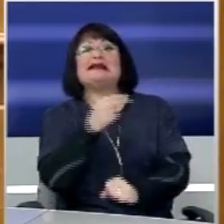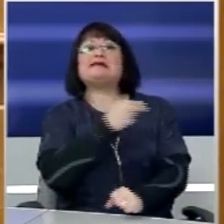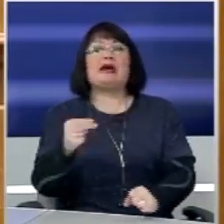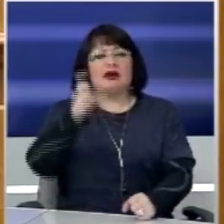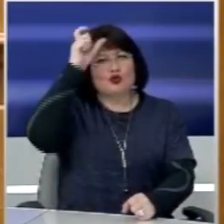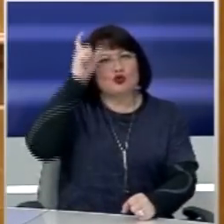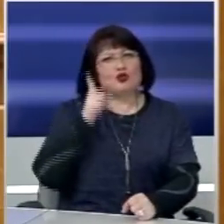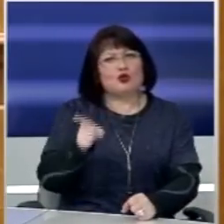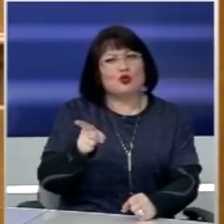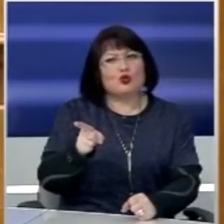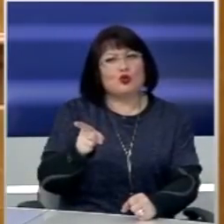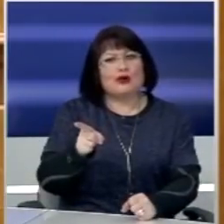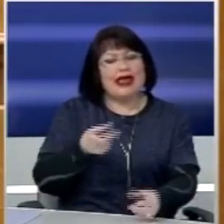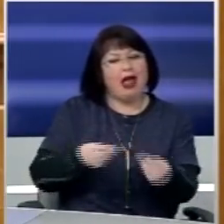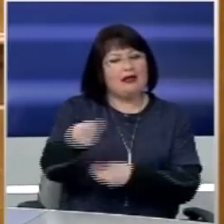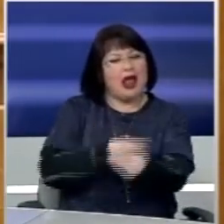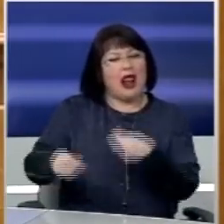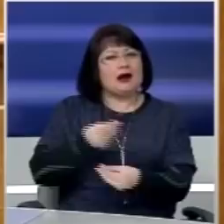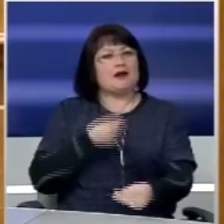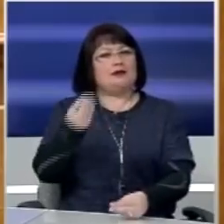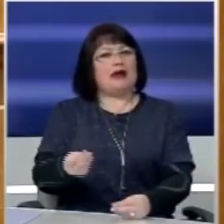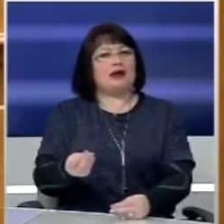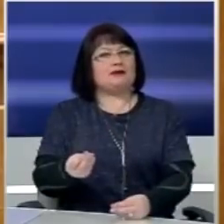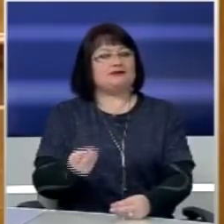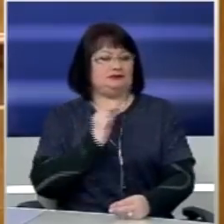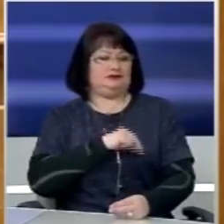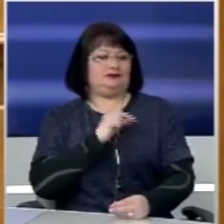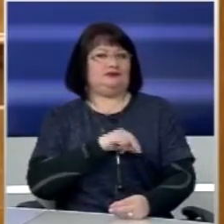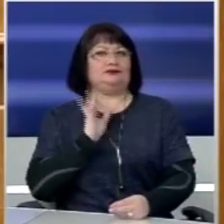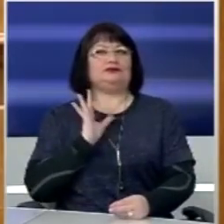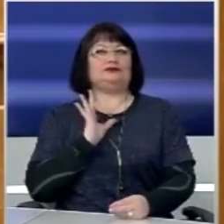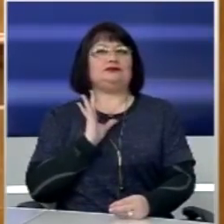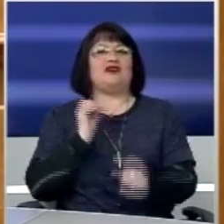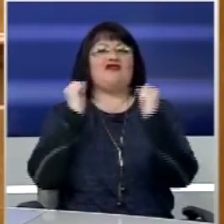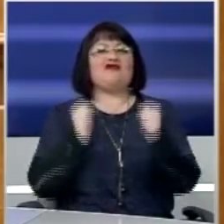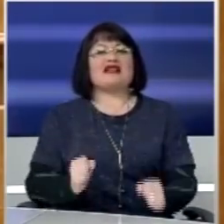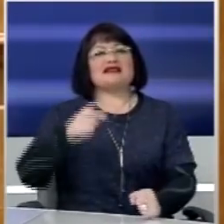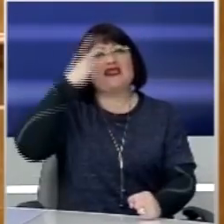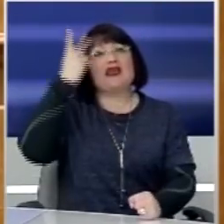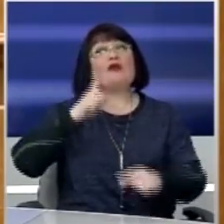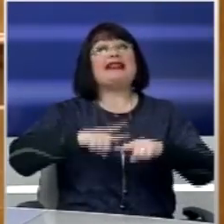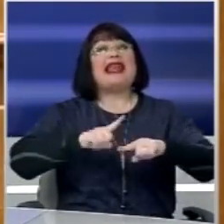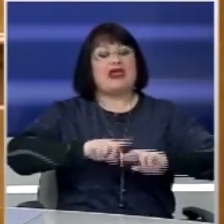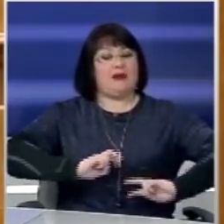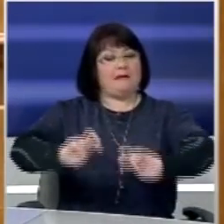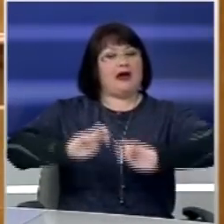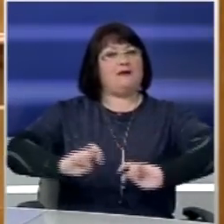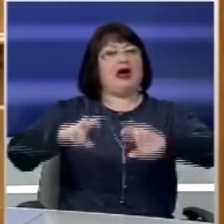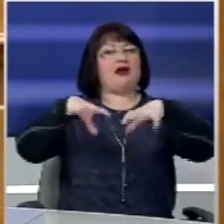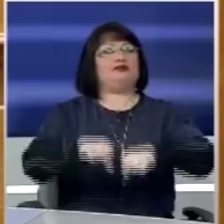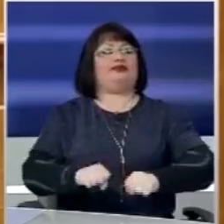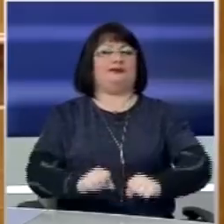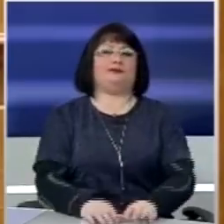Τουρκία θα πάρει τέτοια ανταλλάγματα που θα αφορούν σίγουρα κυριαρχικά δικαιώματα της χώρας μας. Σε αυτή